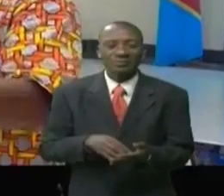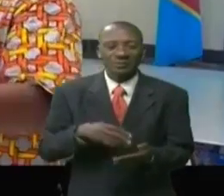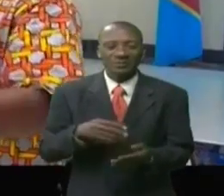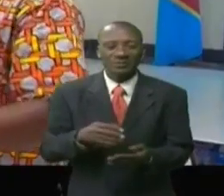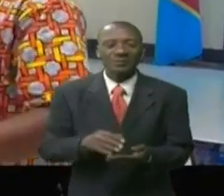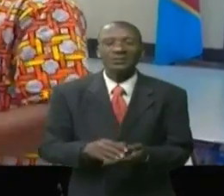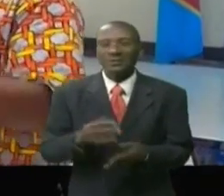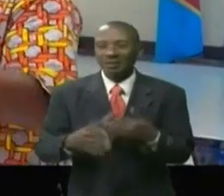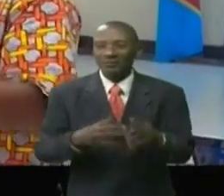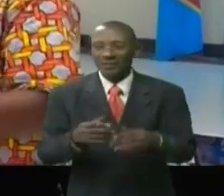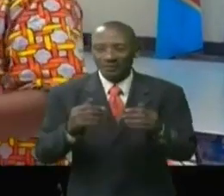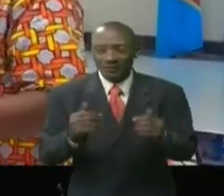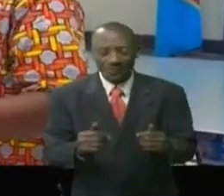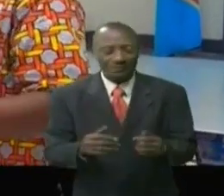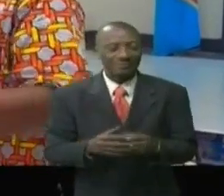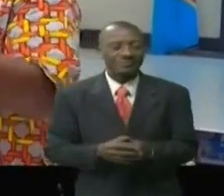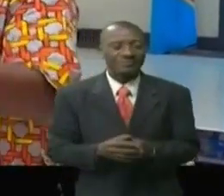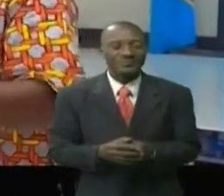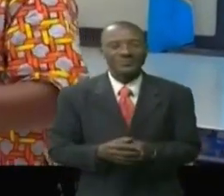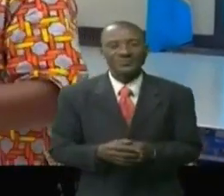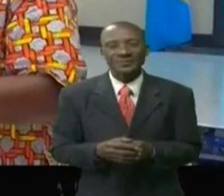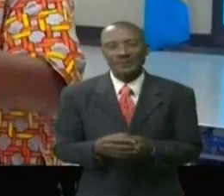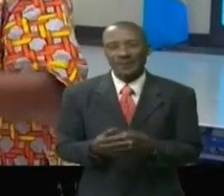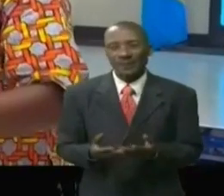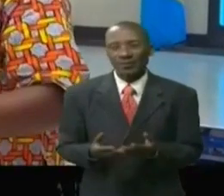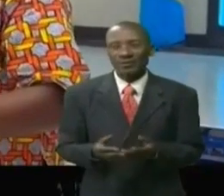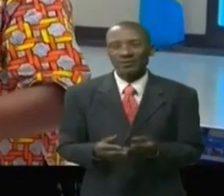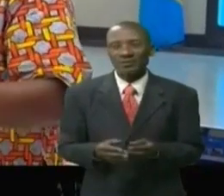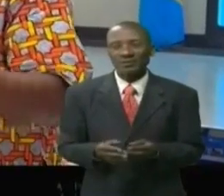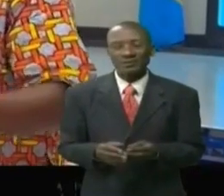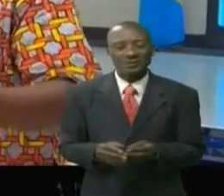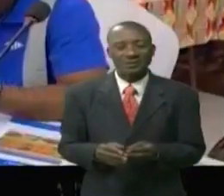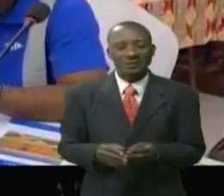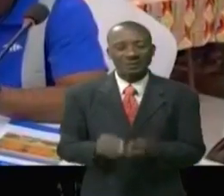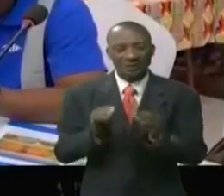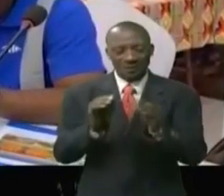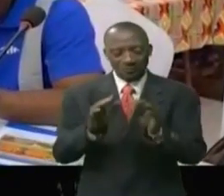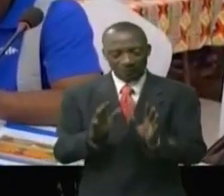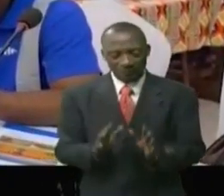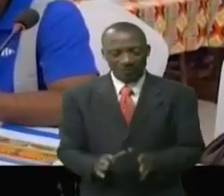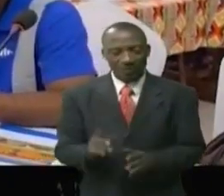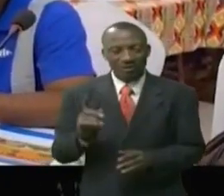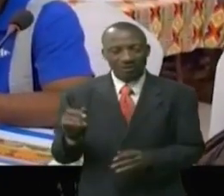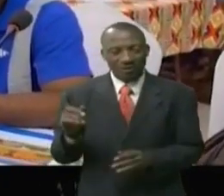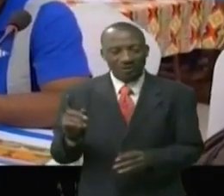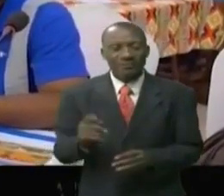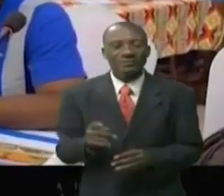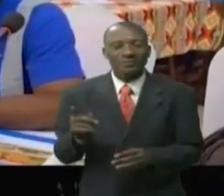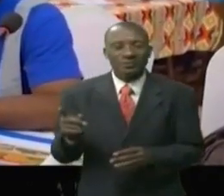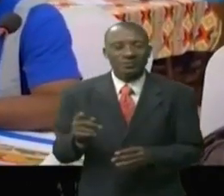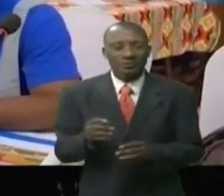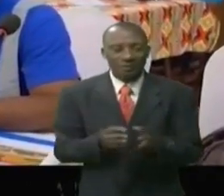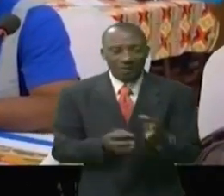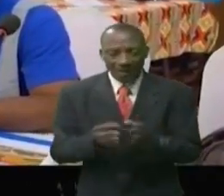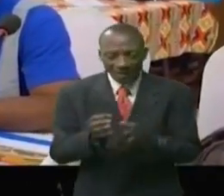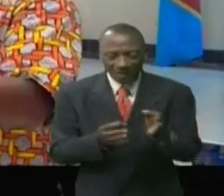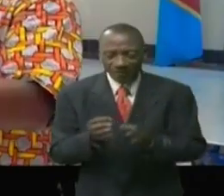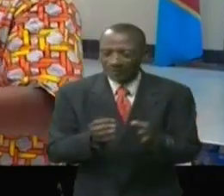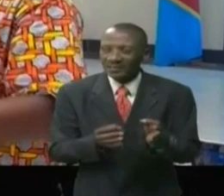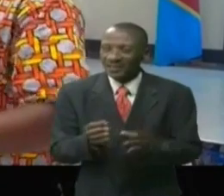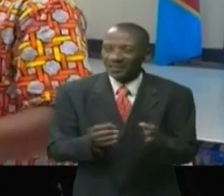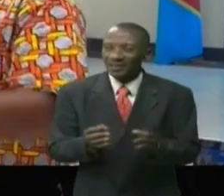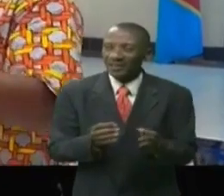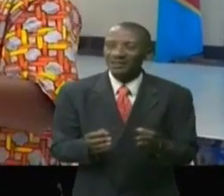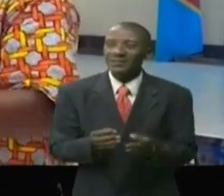G Kadio Gora coordonnateur du programme fonared est revenu sur les enjeux environnementaux de la RDC dans l'optique de la